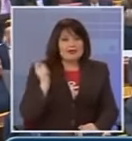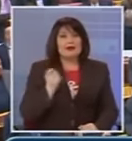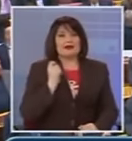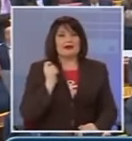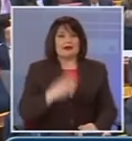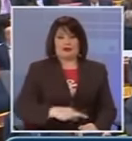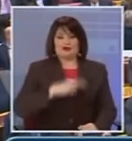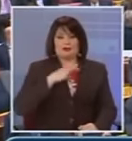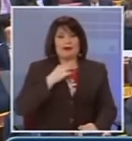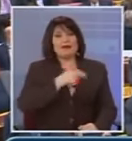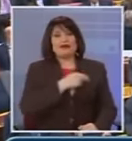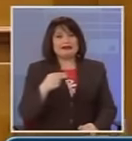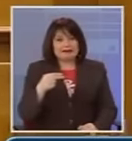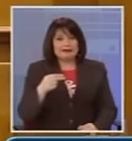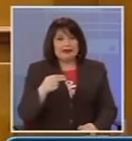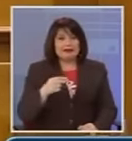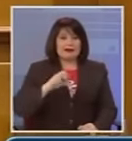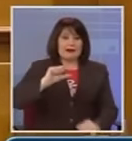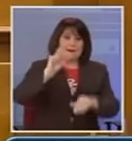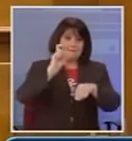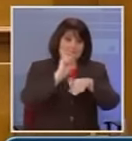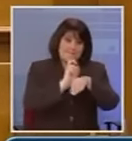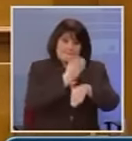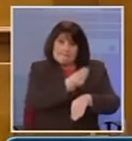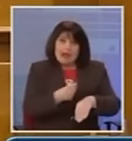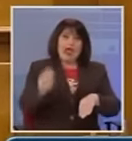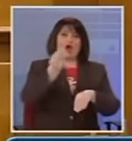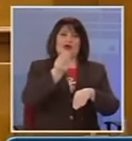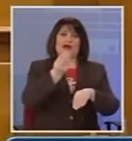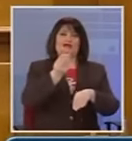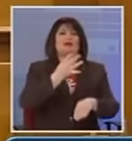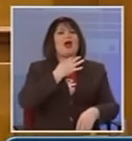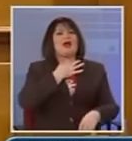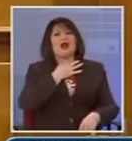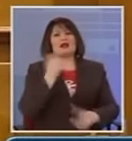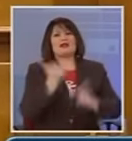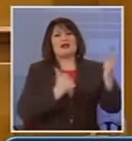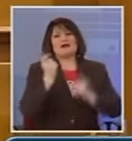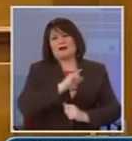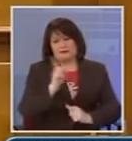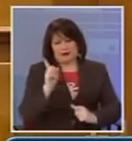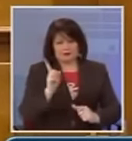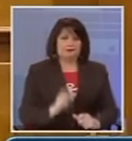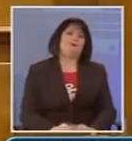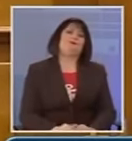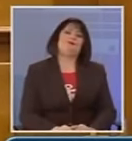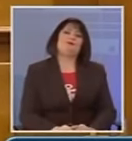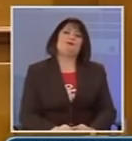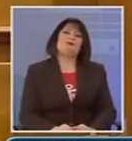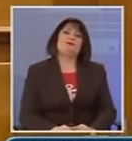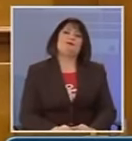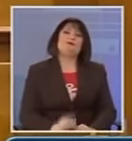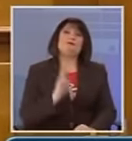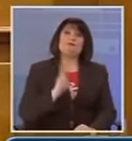Εθνική αξιοπρέπεια λοιπόν είναι να βγάζεις πλεονάσματα, να φτάσεις στη χώρα σου να μην έχει ανάγκη από τέτοια δανεικά. Και κάνατε και ένα άλλο